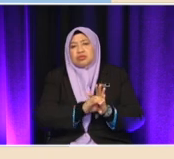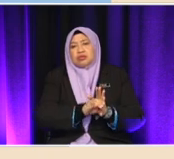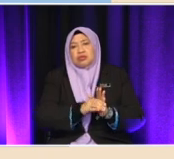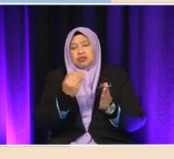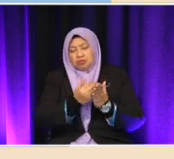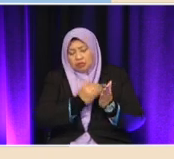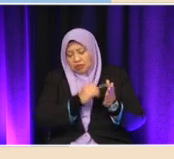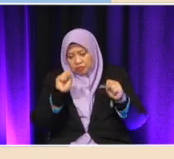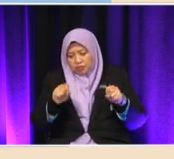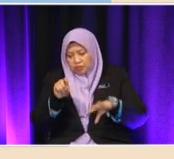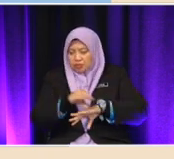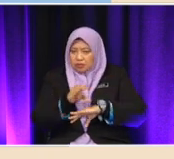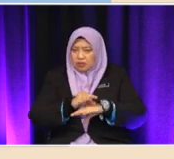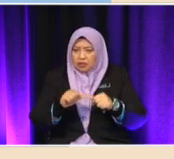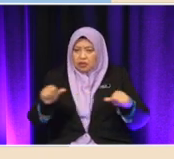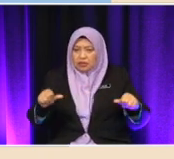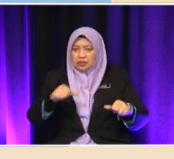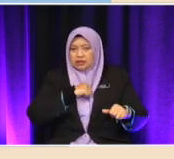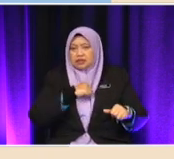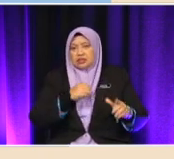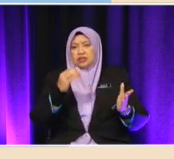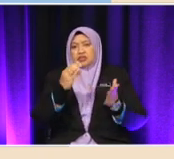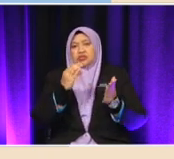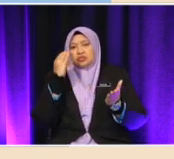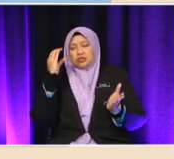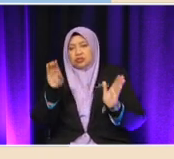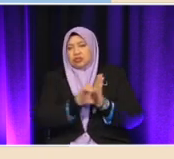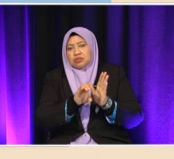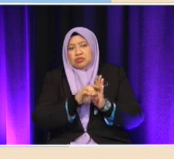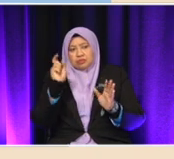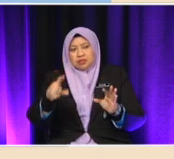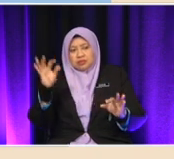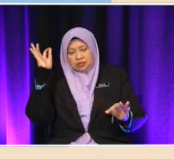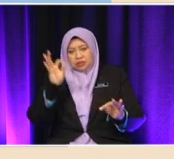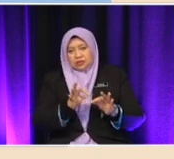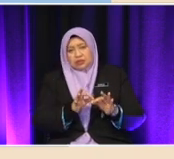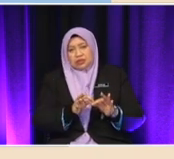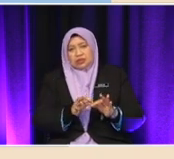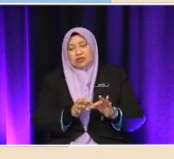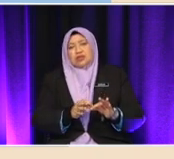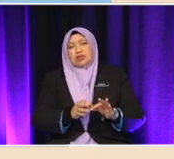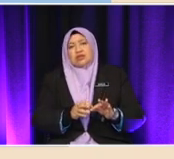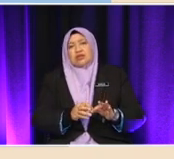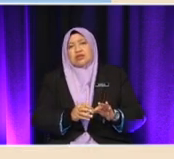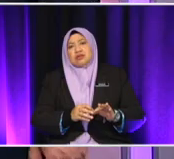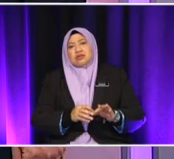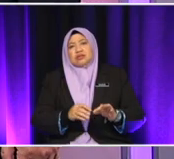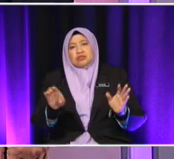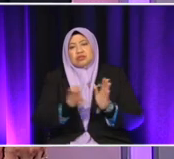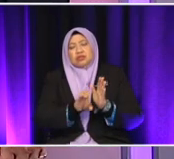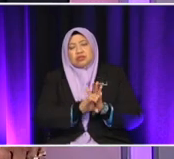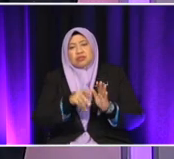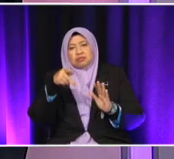boleh menggunakan ayah sendiri Contoh mestilah sesuai ini adalah contoh-contoh penggunaan kata tugas